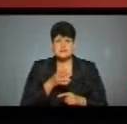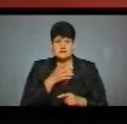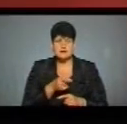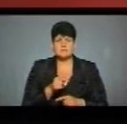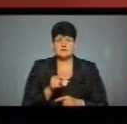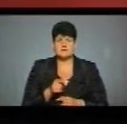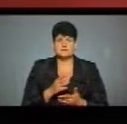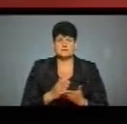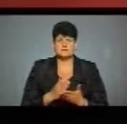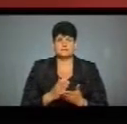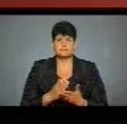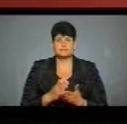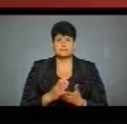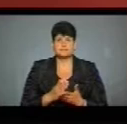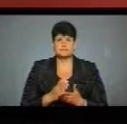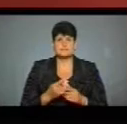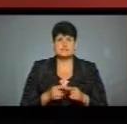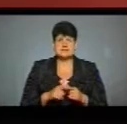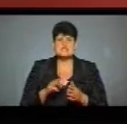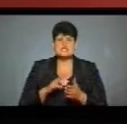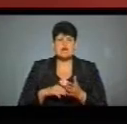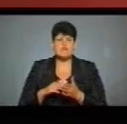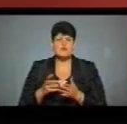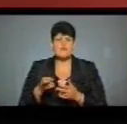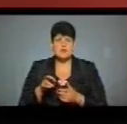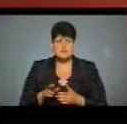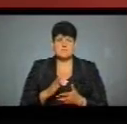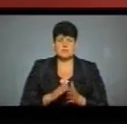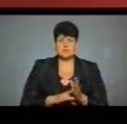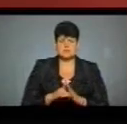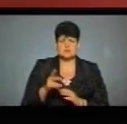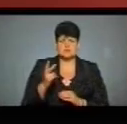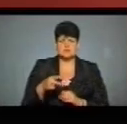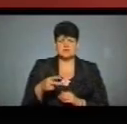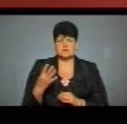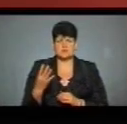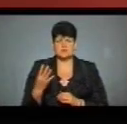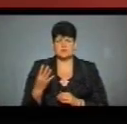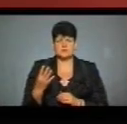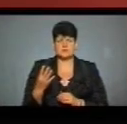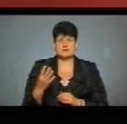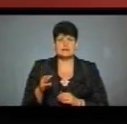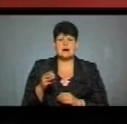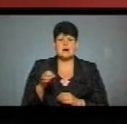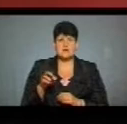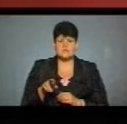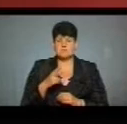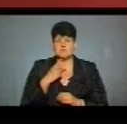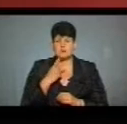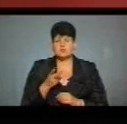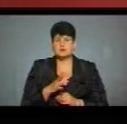мав це штрафування мало розпочатися 24 травня. Перепрошую, ми бачили, які